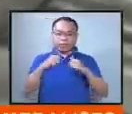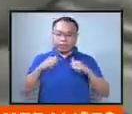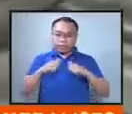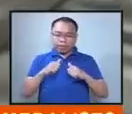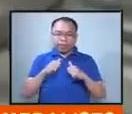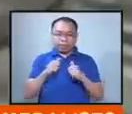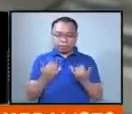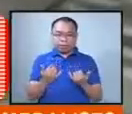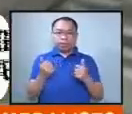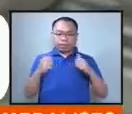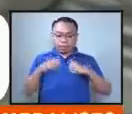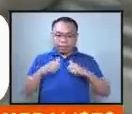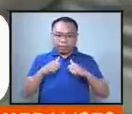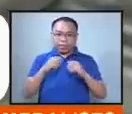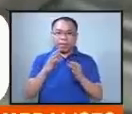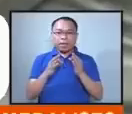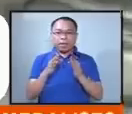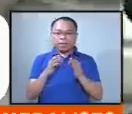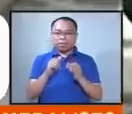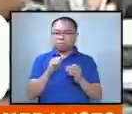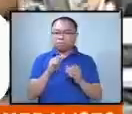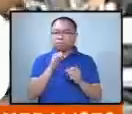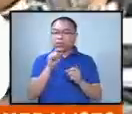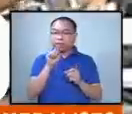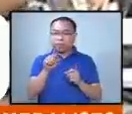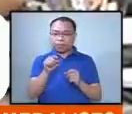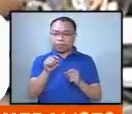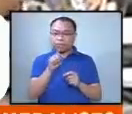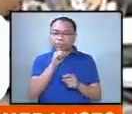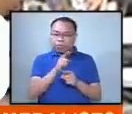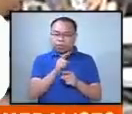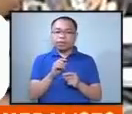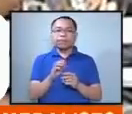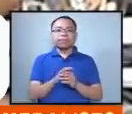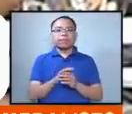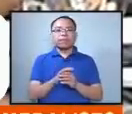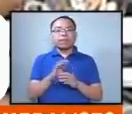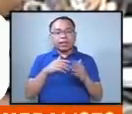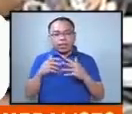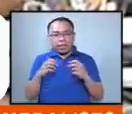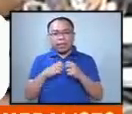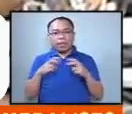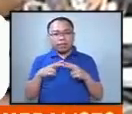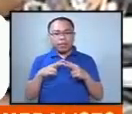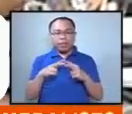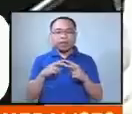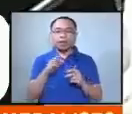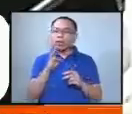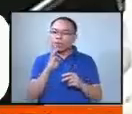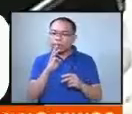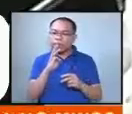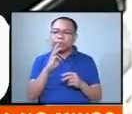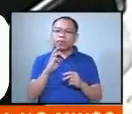ito yung concession agreement. Kung hindi ka conforme, huwag ka mag-bid. Maging ang probisyon na pinapayagang ipasa ng mga water